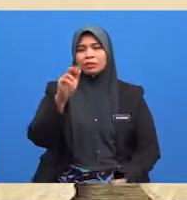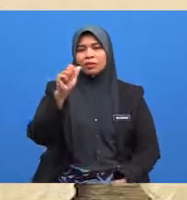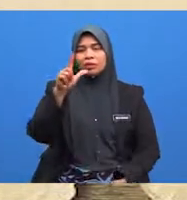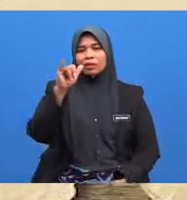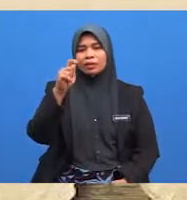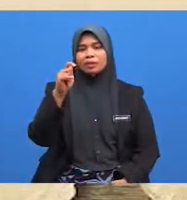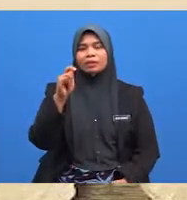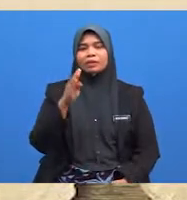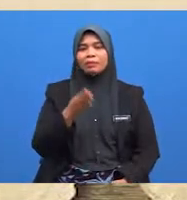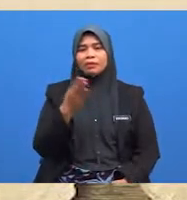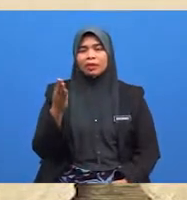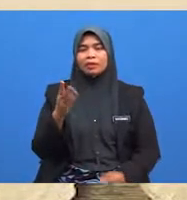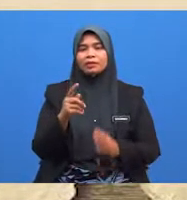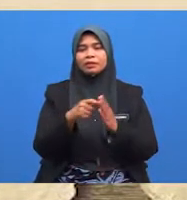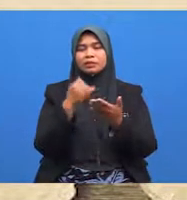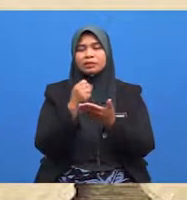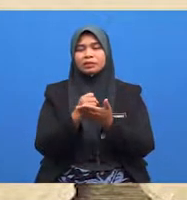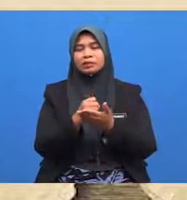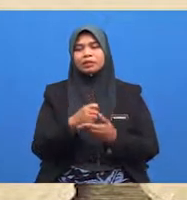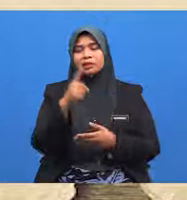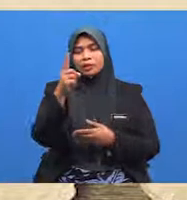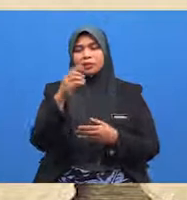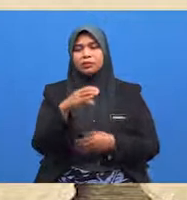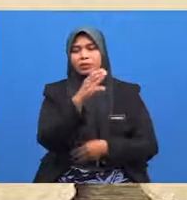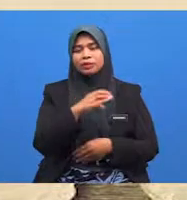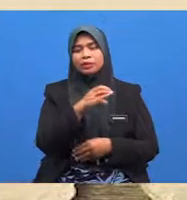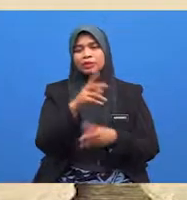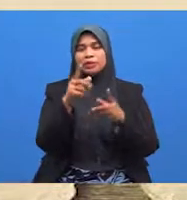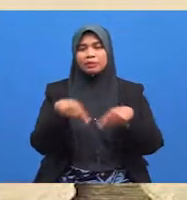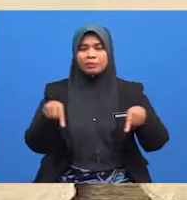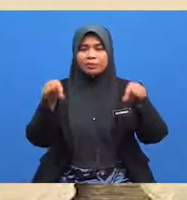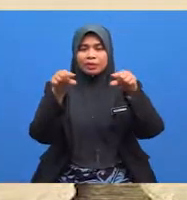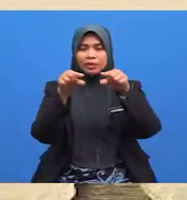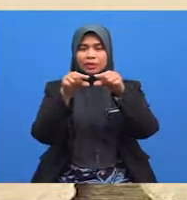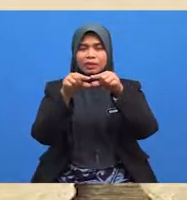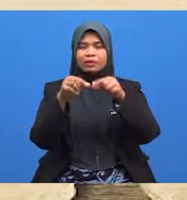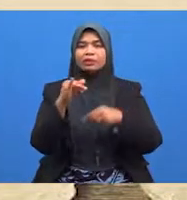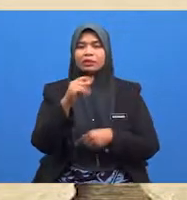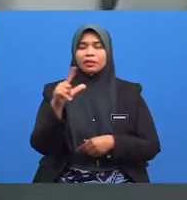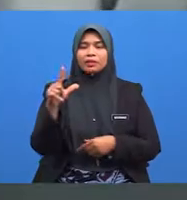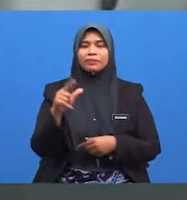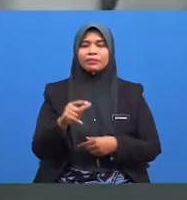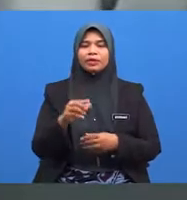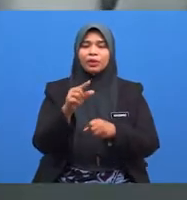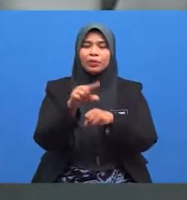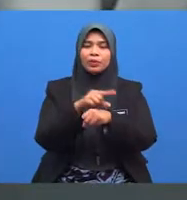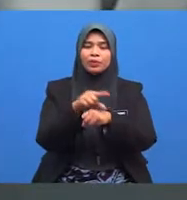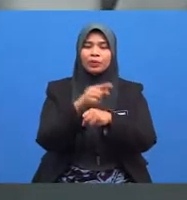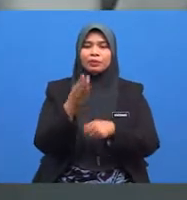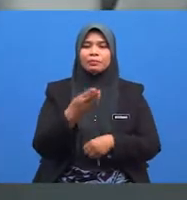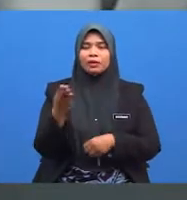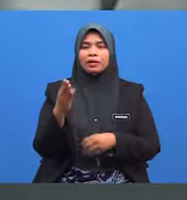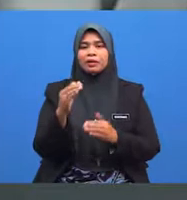Ciri-ciri seni bina India zaman Mughal yang kelima. Kualiti bahan binaan terjamin. Salah satu